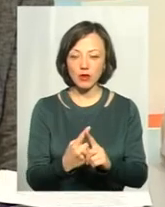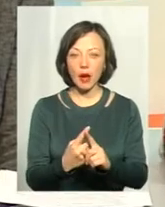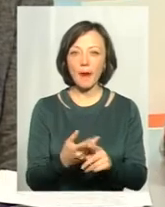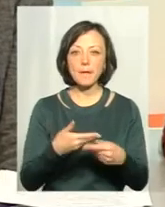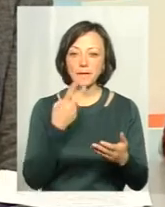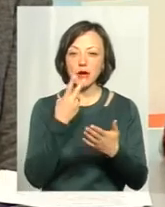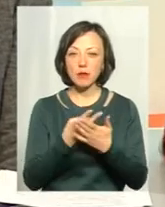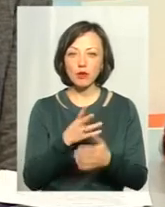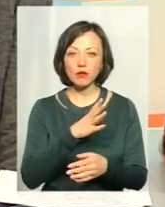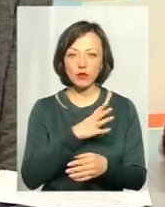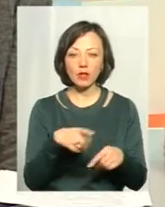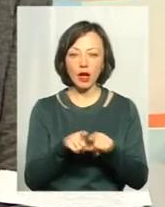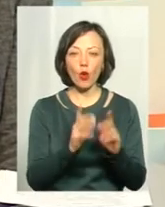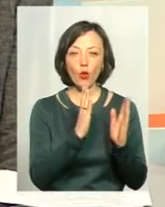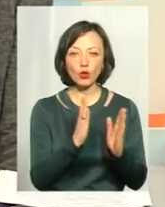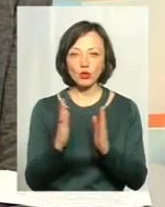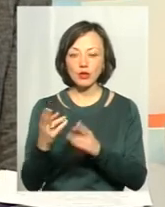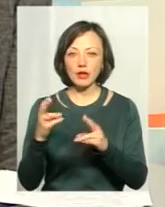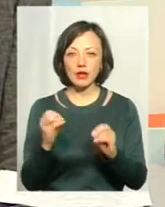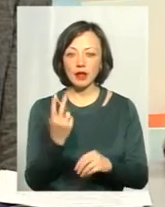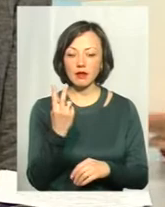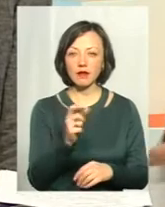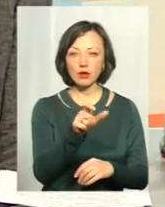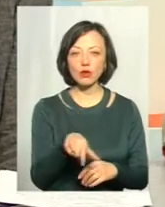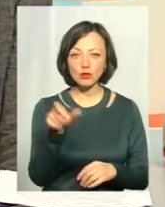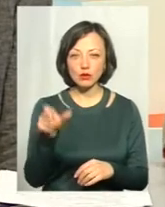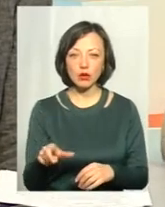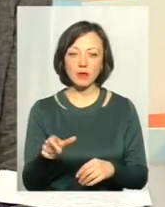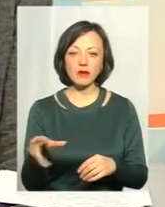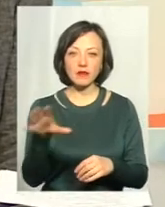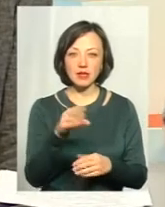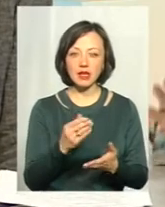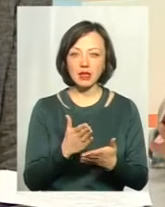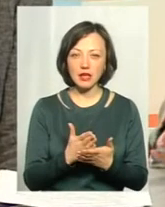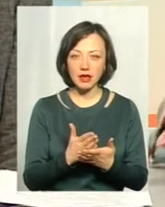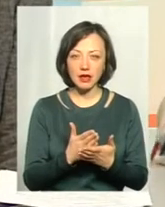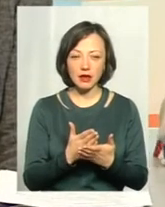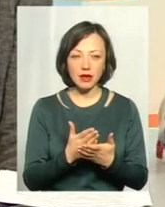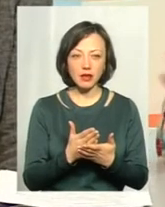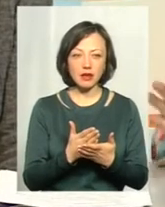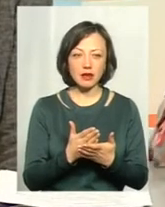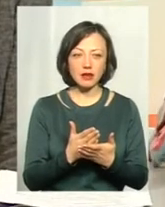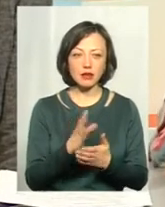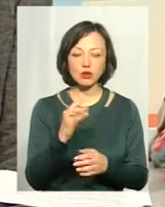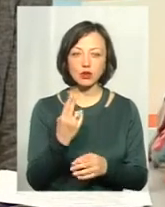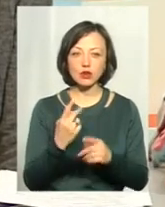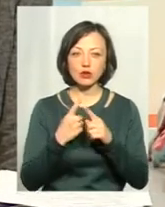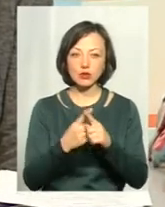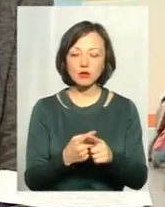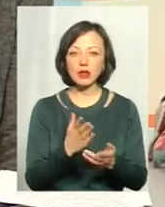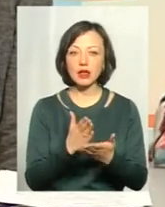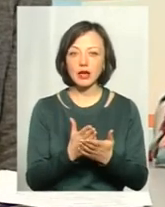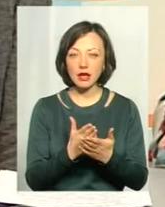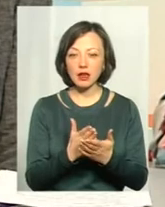Ми бачили, що був такий гуртожиток, де живе дві особи, там є мікроволновка, все, є соціальний супровід, який є